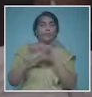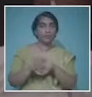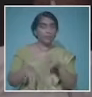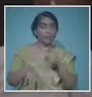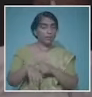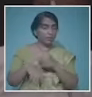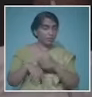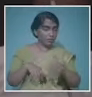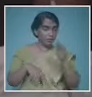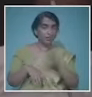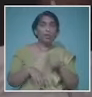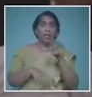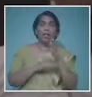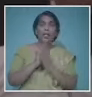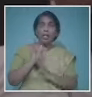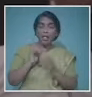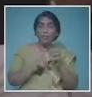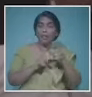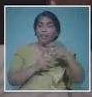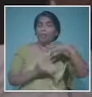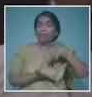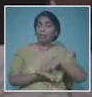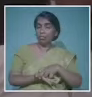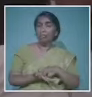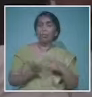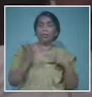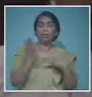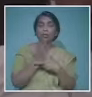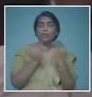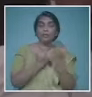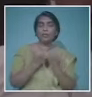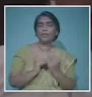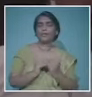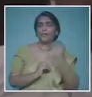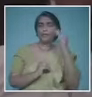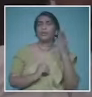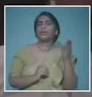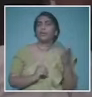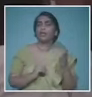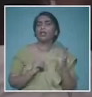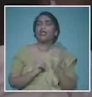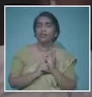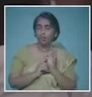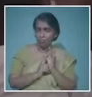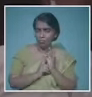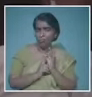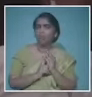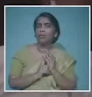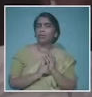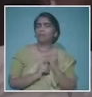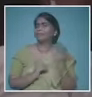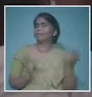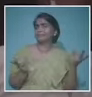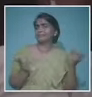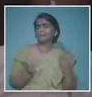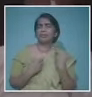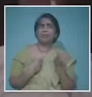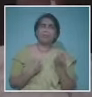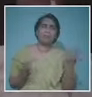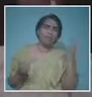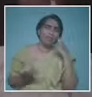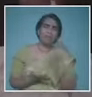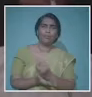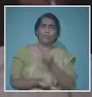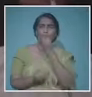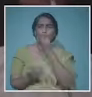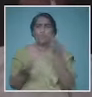kale amati wura ke disike samurti labi nwedi me kame dupat kama me nati beri kama kanne